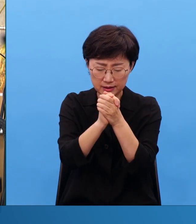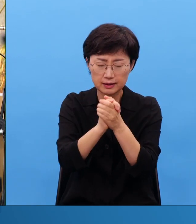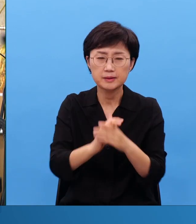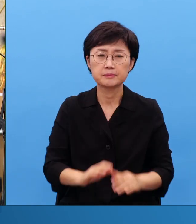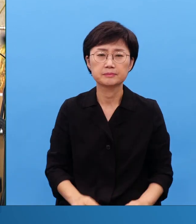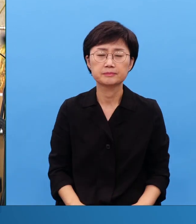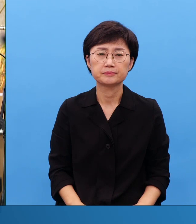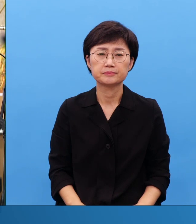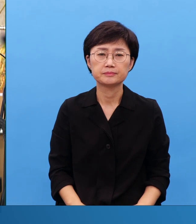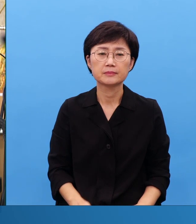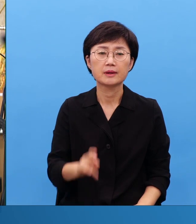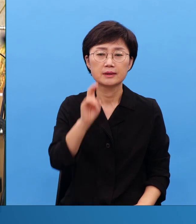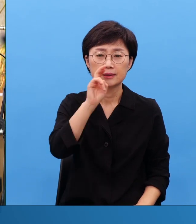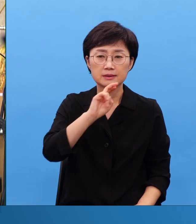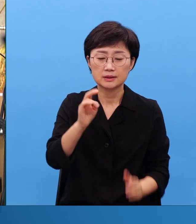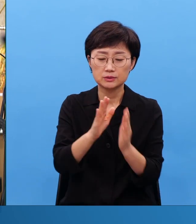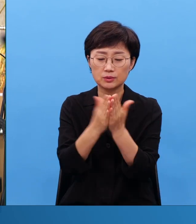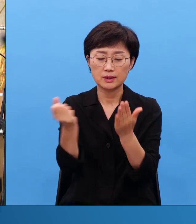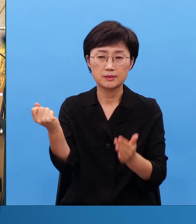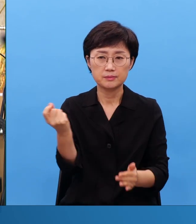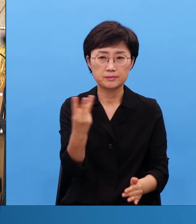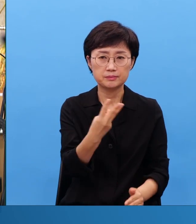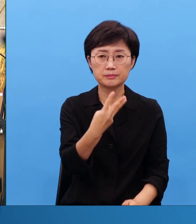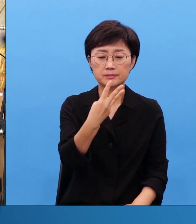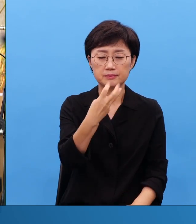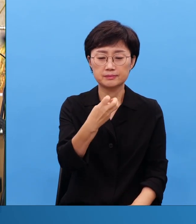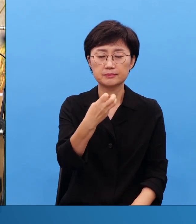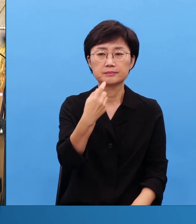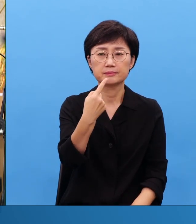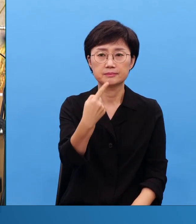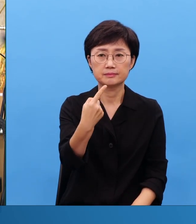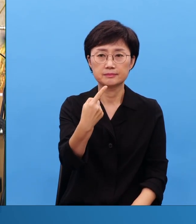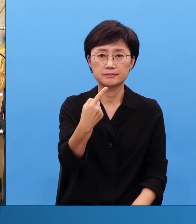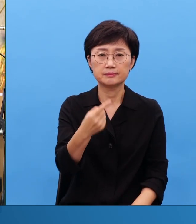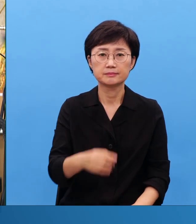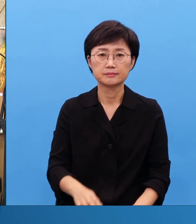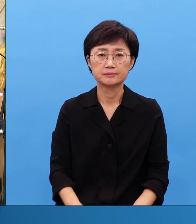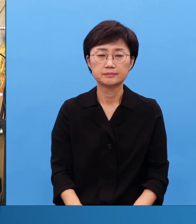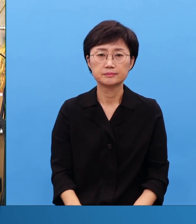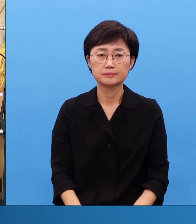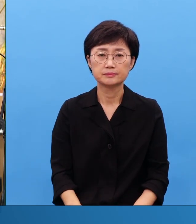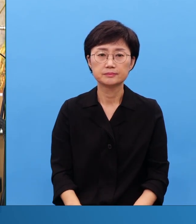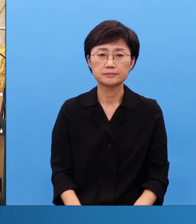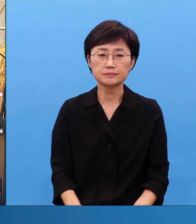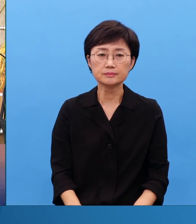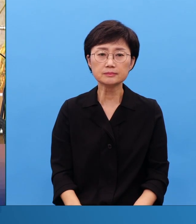Amen. 우리 다 함께 찬송가 31장 찬양 드리겠습니다. Let us all sing hymn number 31.